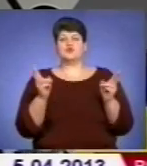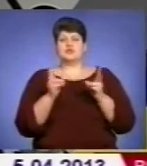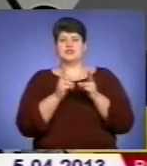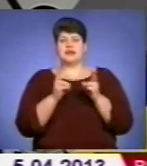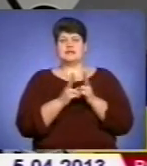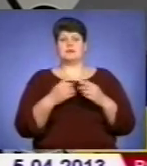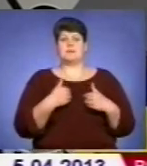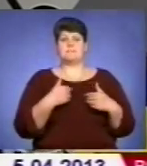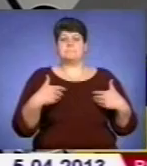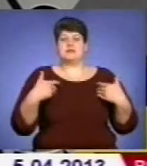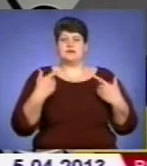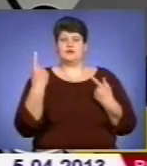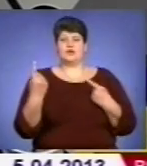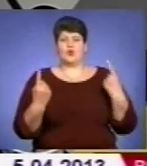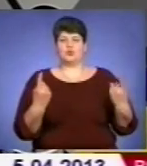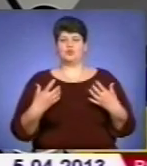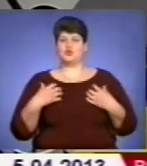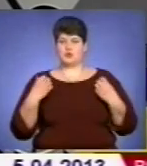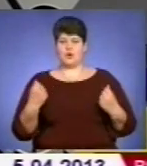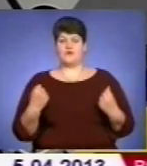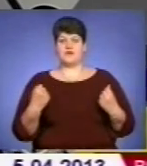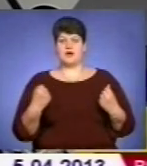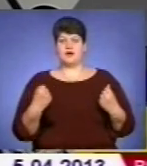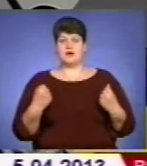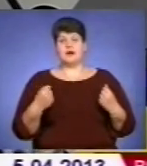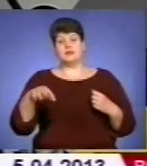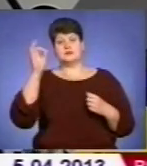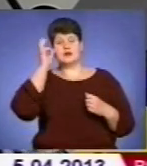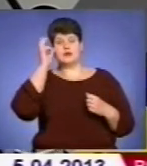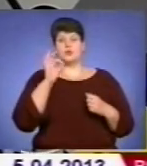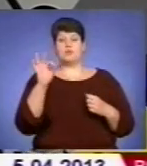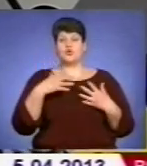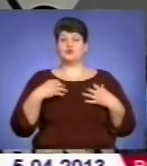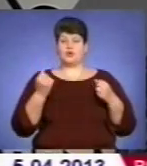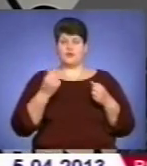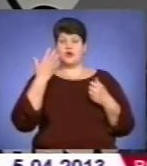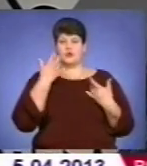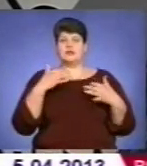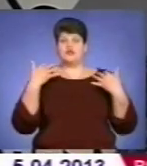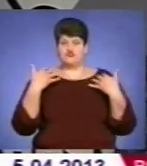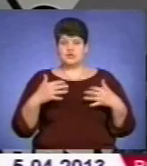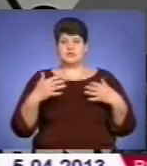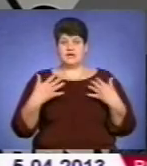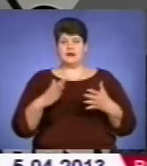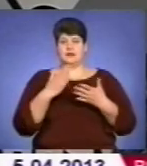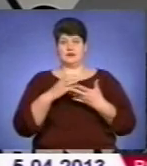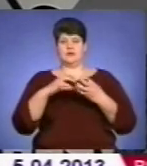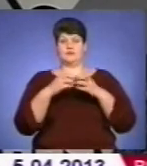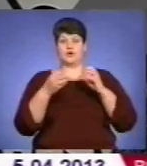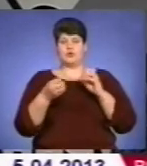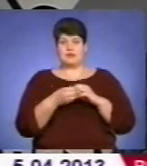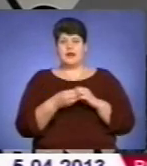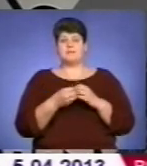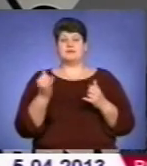Зустрічаючись, ми бажаємо один одному здоров'я. Але згадуємо про здоров'я тільки коли в нас виникають якісь проблеми і коли